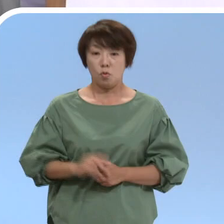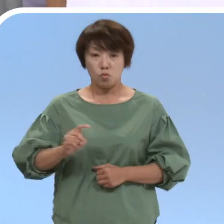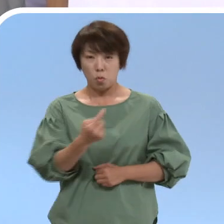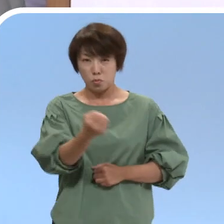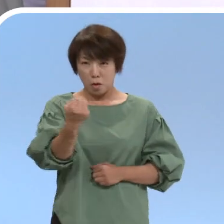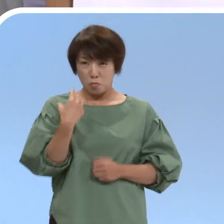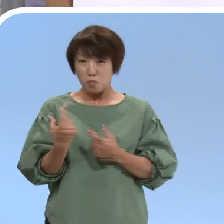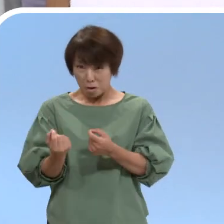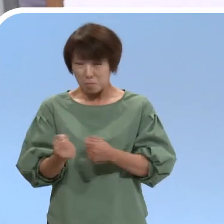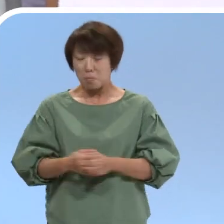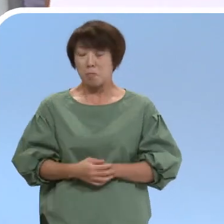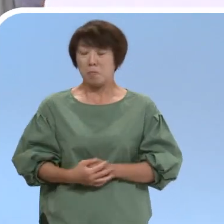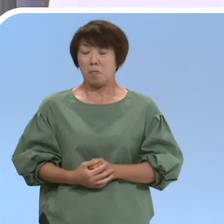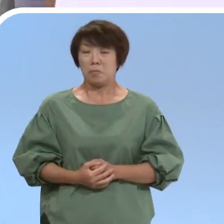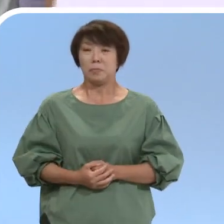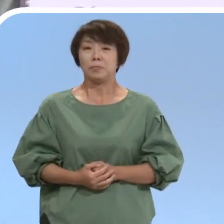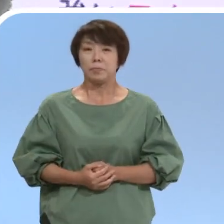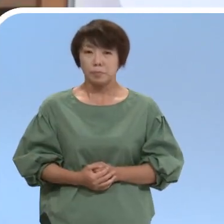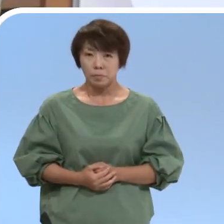です。 食いに来ますね。